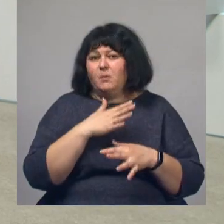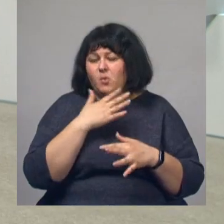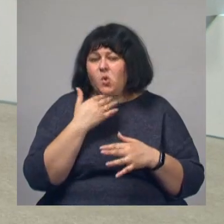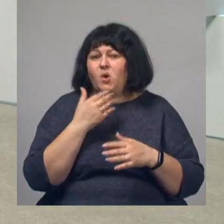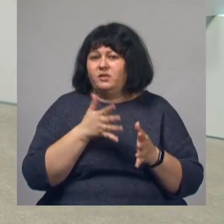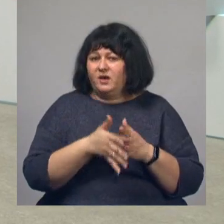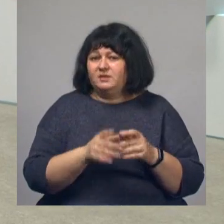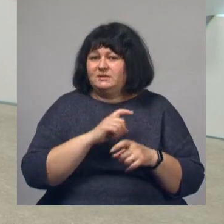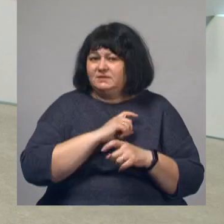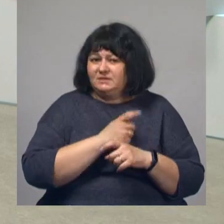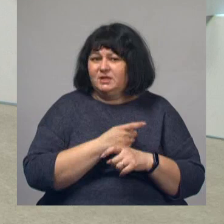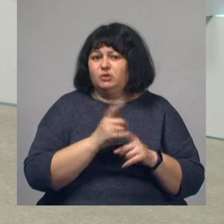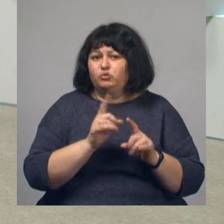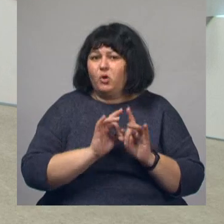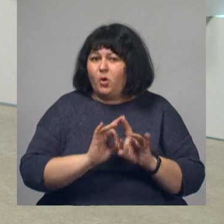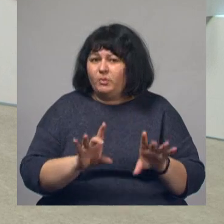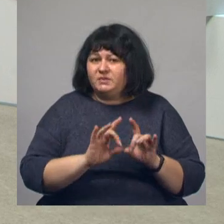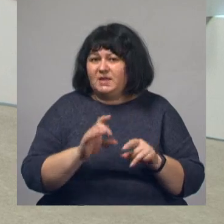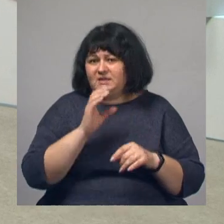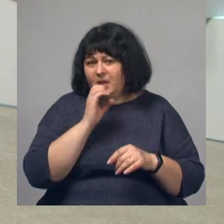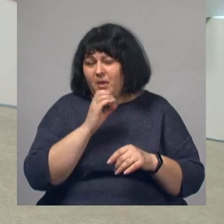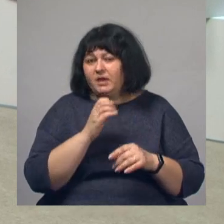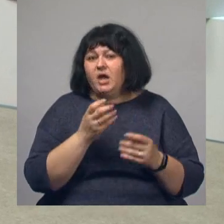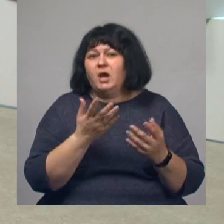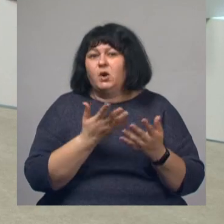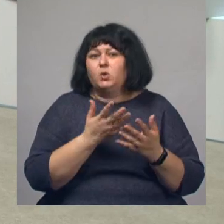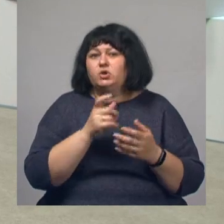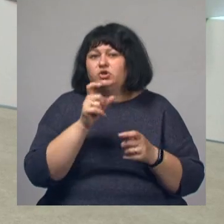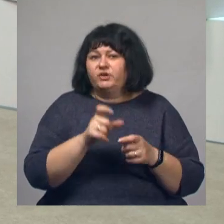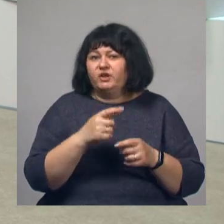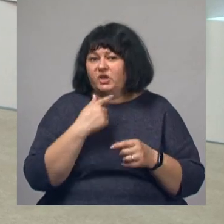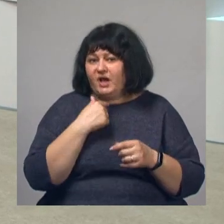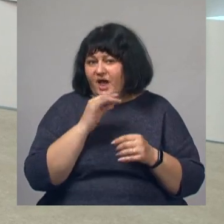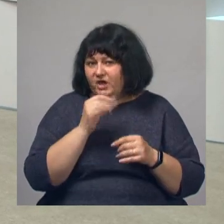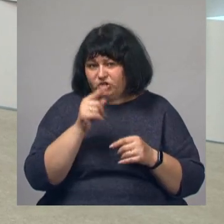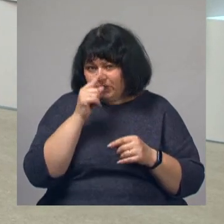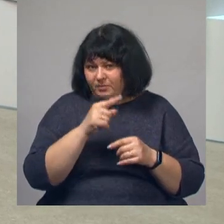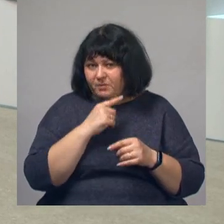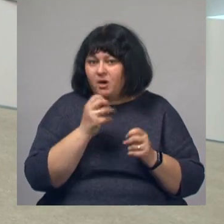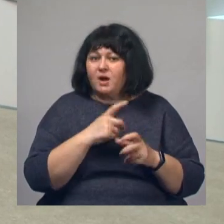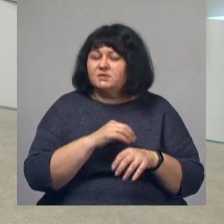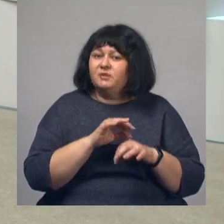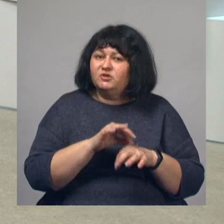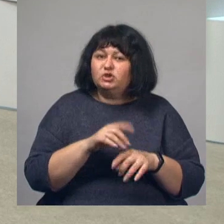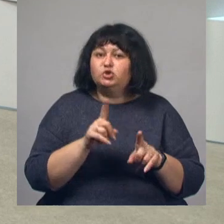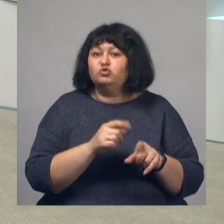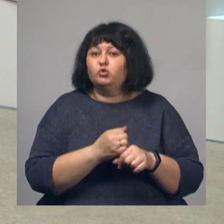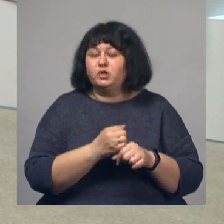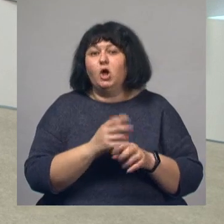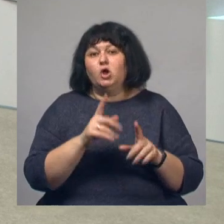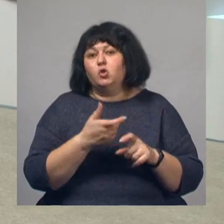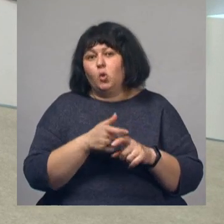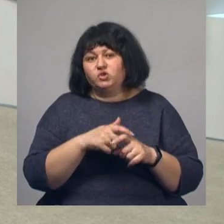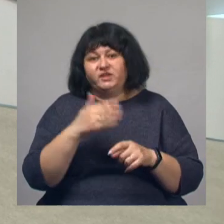сил для того, чтобы объяснить собаке, поскольку человеческая речь она не понимает, как ей нужно вести себя и что делать. Но она